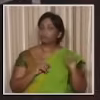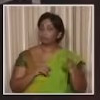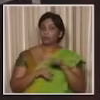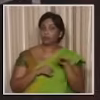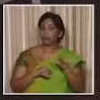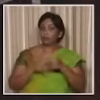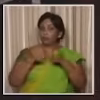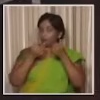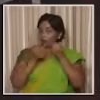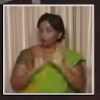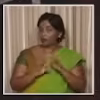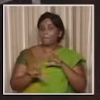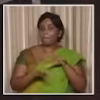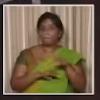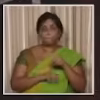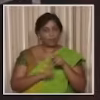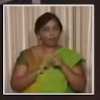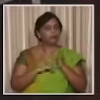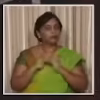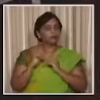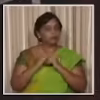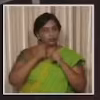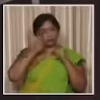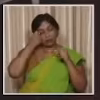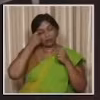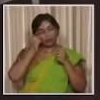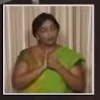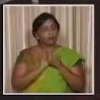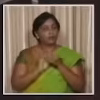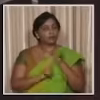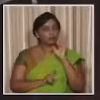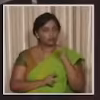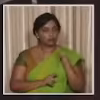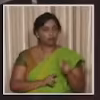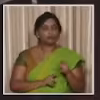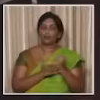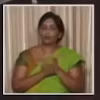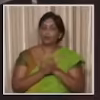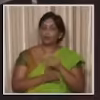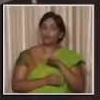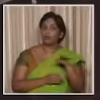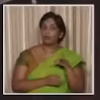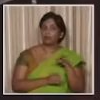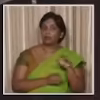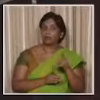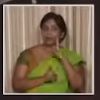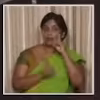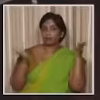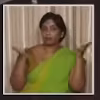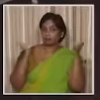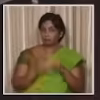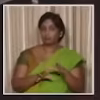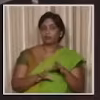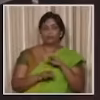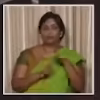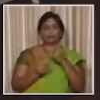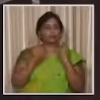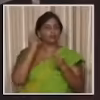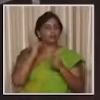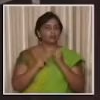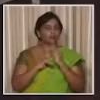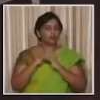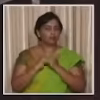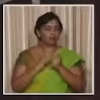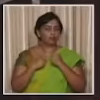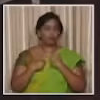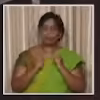ඉඩම් හරියට පරිහරණය කරන වැඩපිළිවෙලක් දැන් කරු ජනාධිපතිතුමා මේ සියලු ඉඩම් එක තැනකට ගෙනල්ලා මේ ඉඩම් බෙදා දීමේ වැඩසටහනක් හදන්න